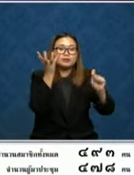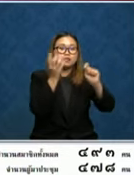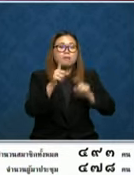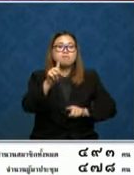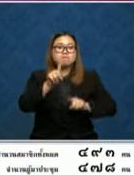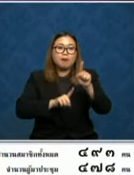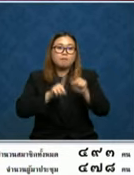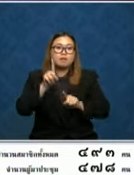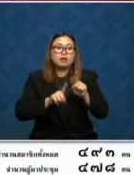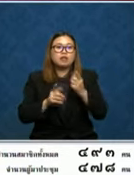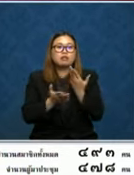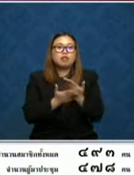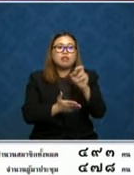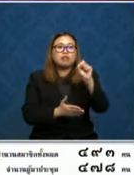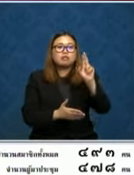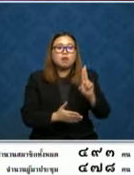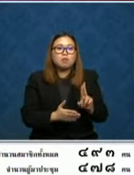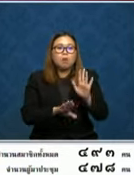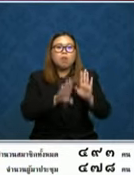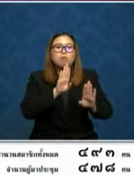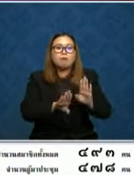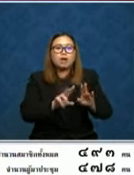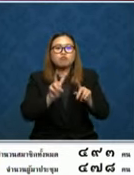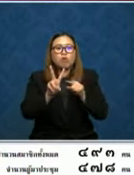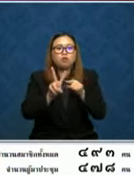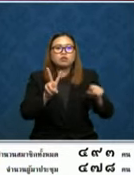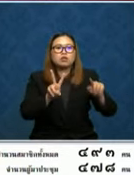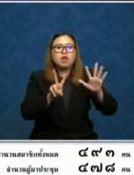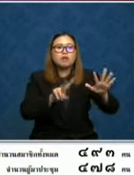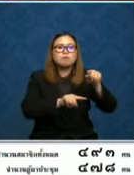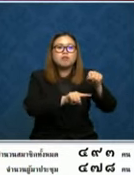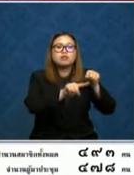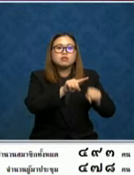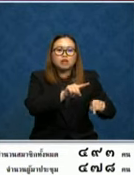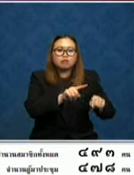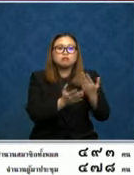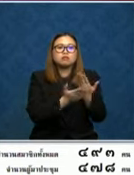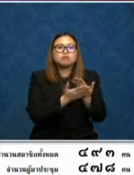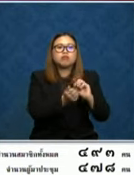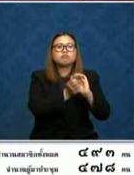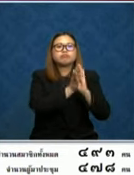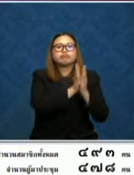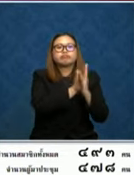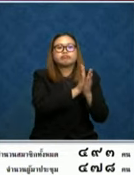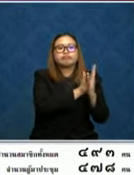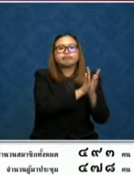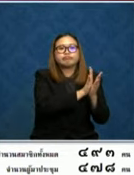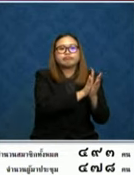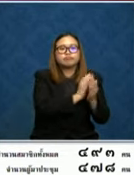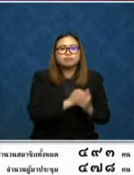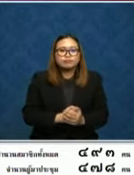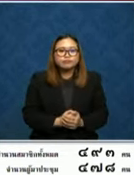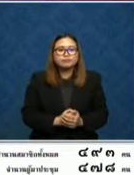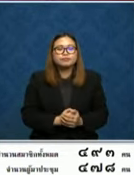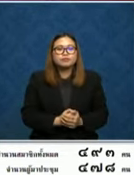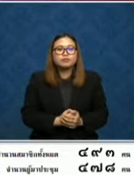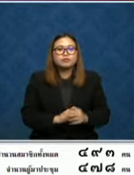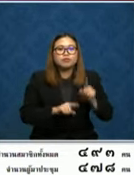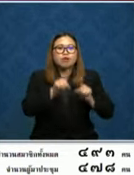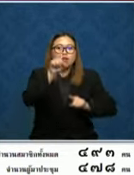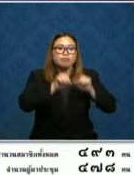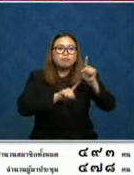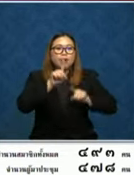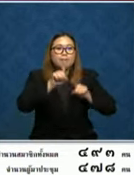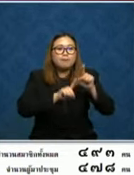ายสำรองประมาณ 2% ถึง 5% ตามความผันผวนทางเศรษฐกิจจากการคำนวณสถานการณ์ทางเ